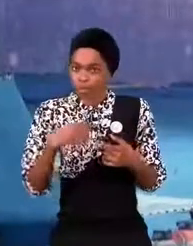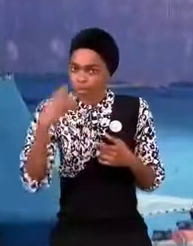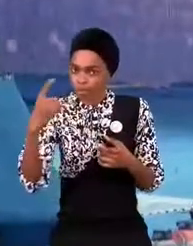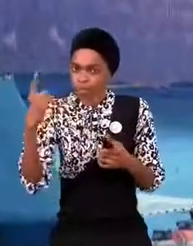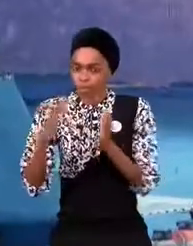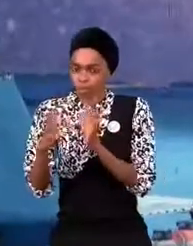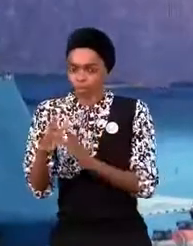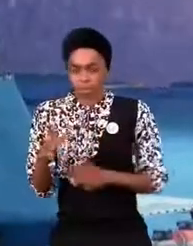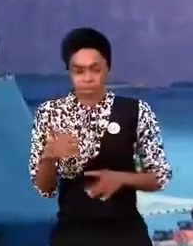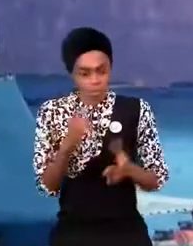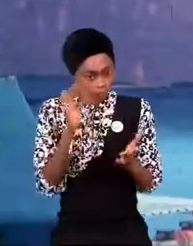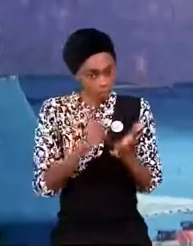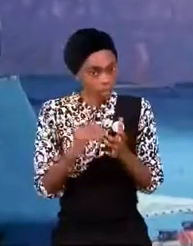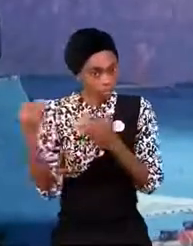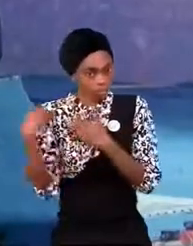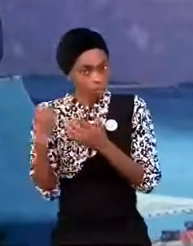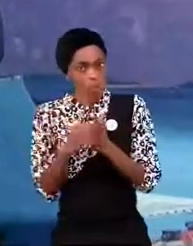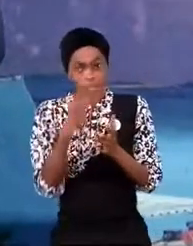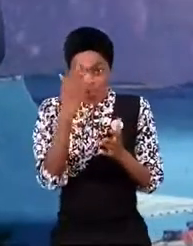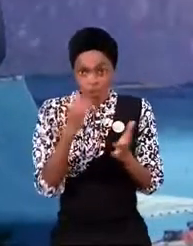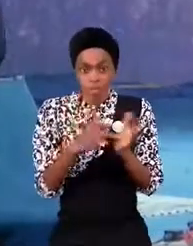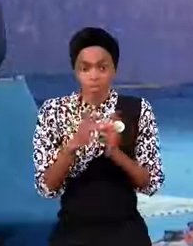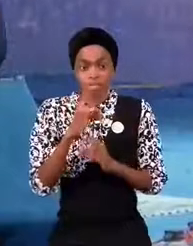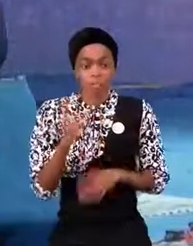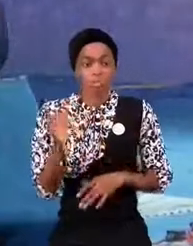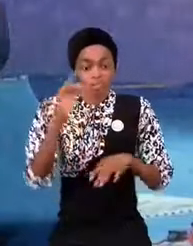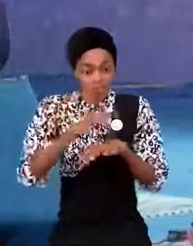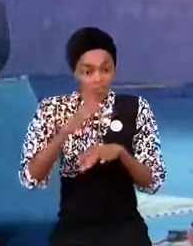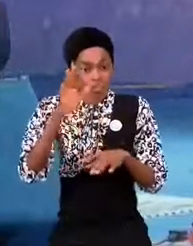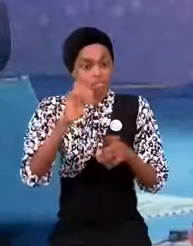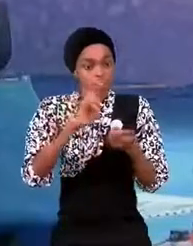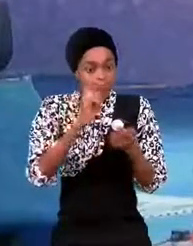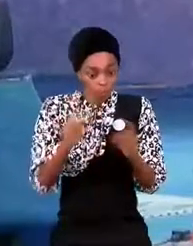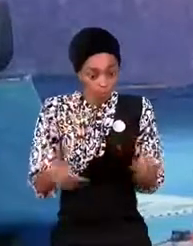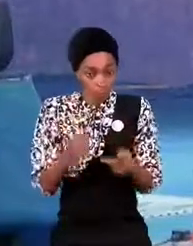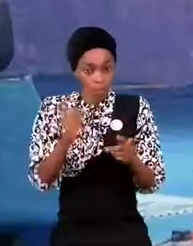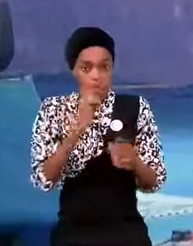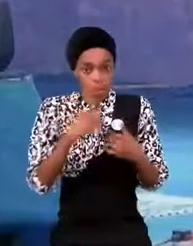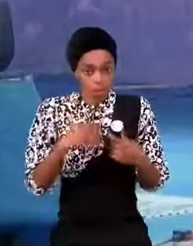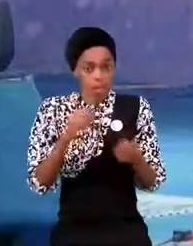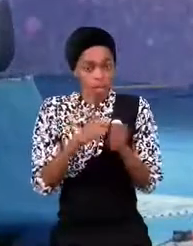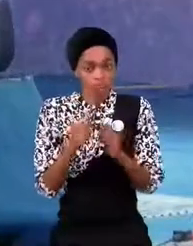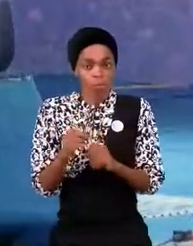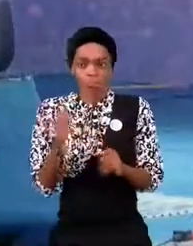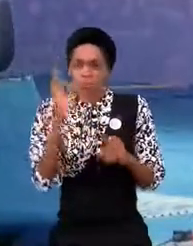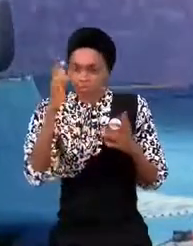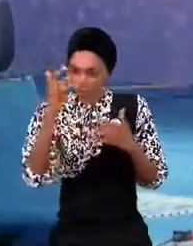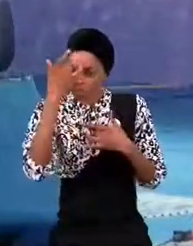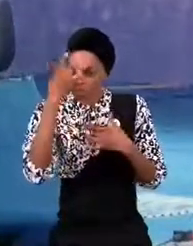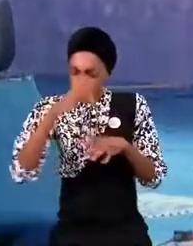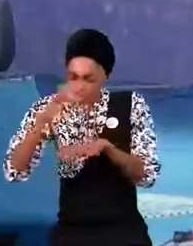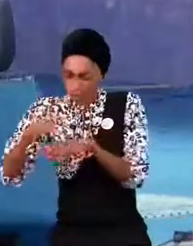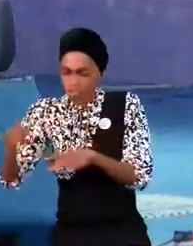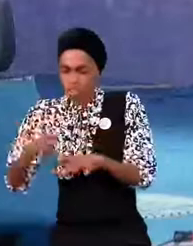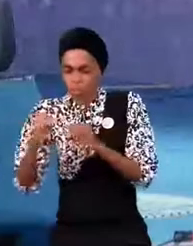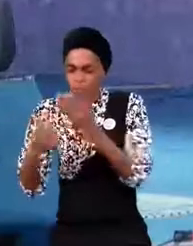pourquoi on dit, mets la main là où tu as le problème. Où est la maladie? Mets la main là où tu as la souffrance. Et quand tu